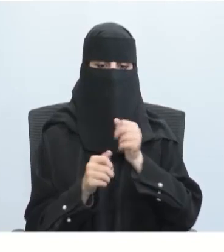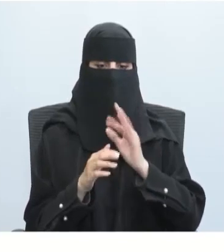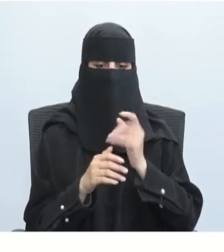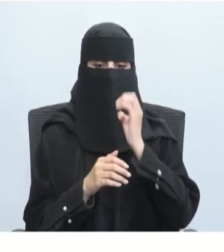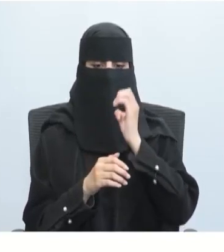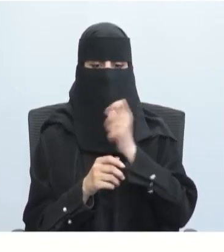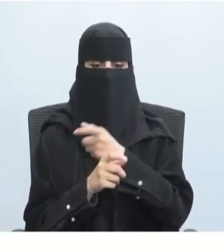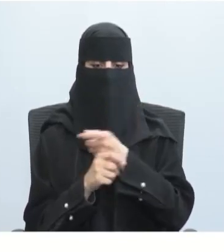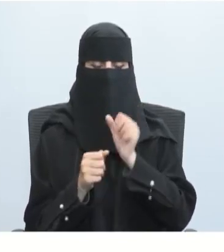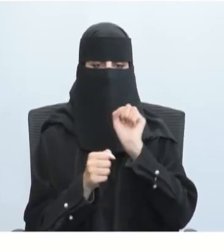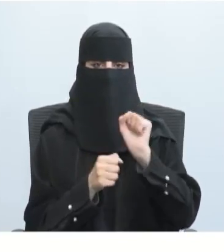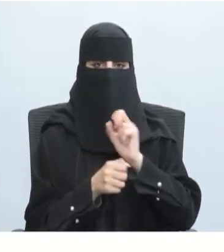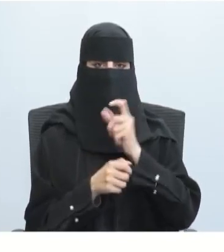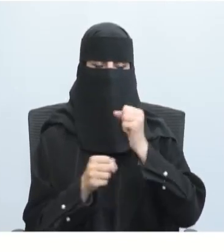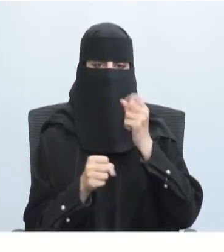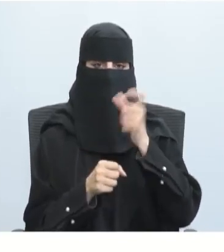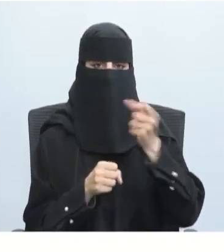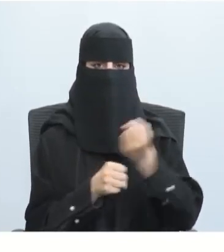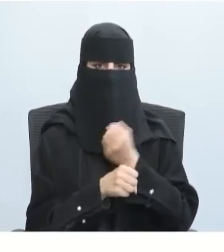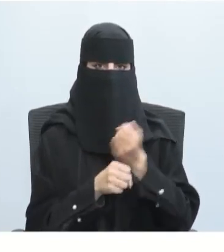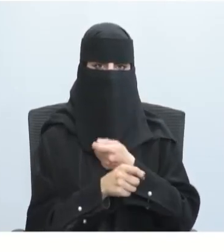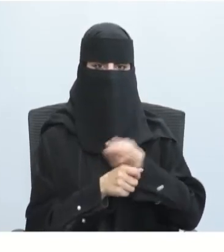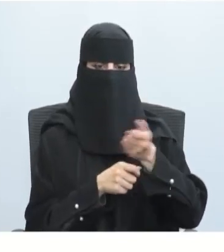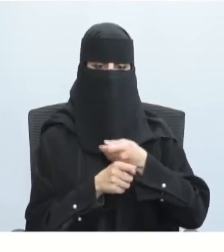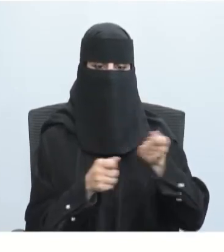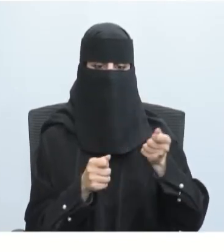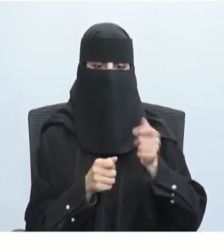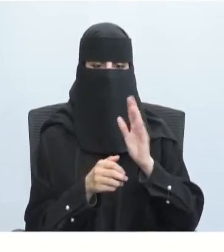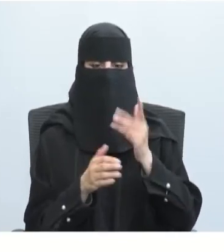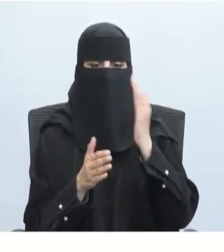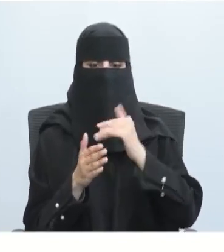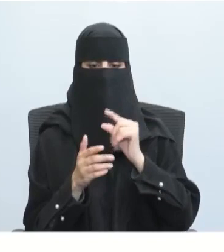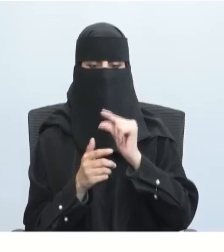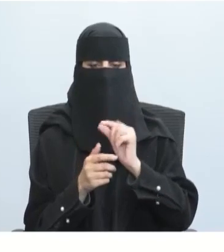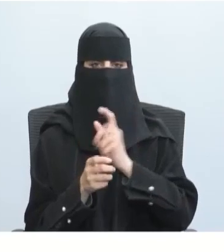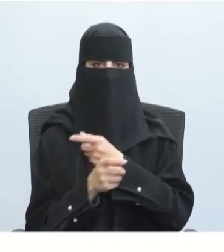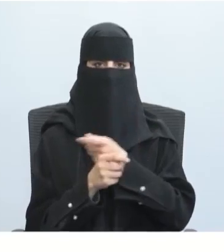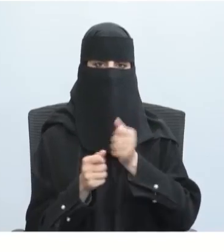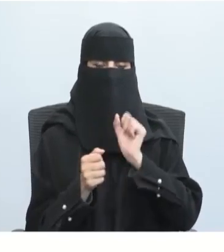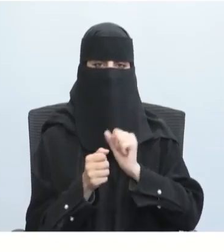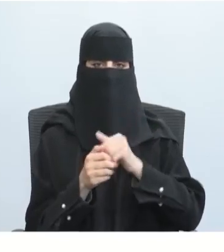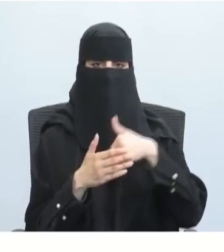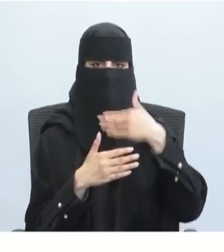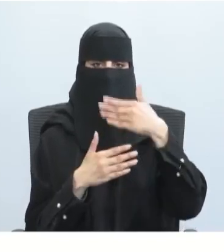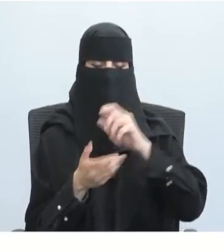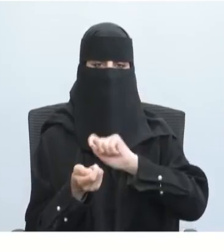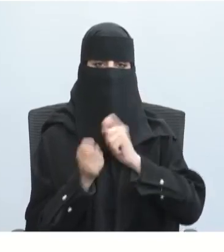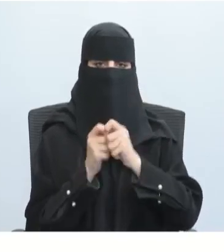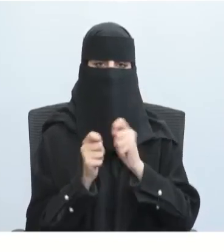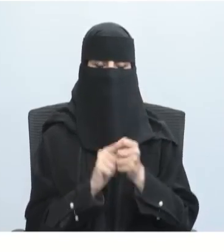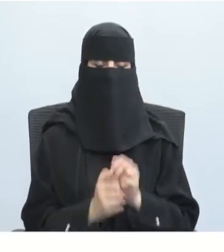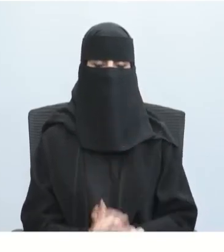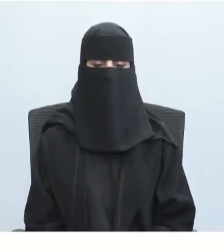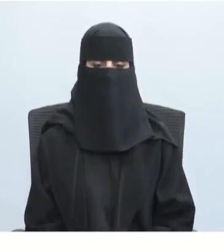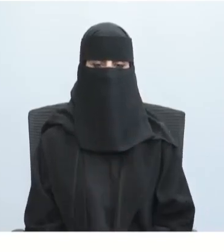الموظفين ام د ت ير اسعار العملات الاجنبيه اح ذكرنا الحاسبه